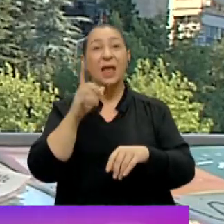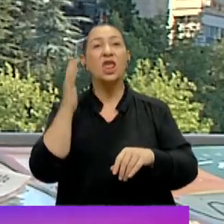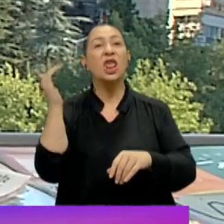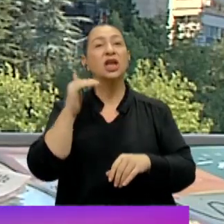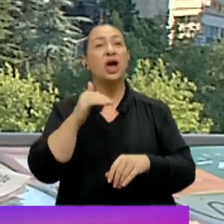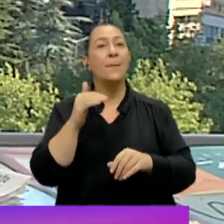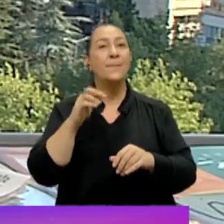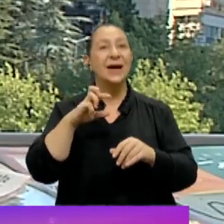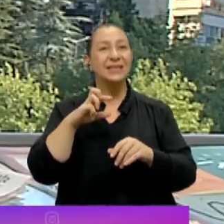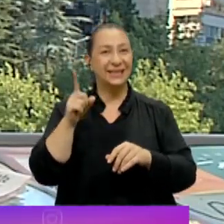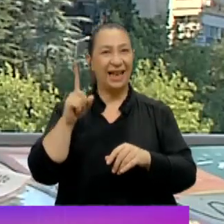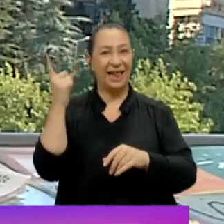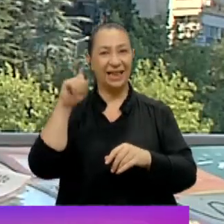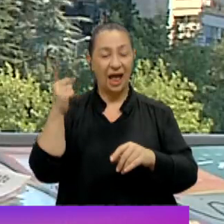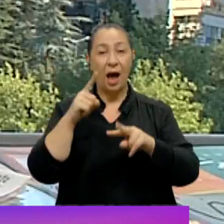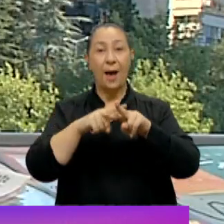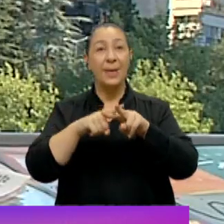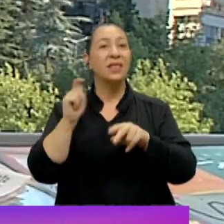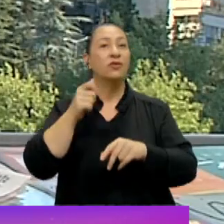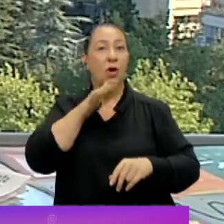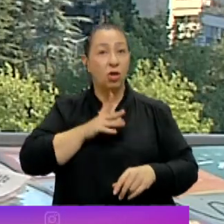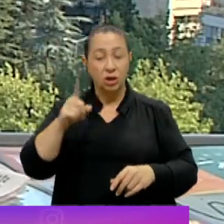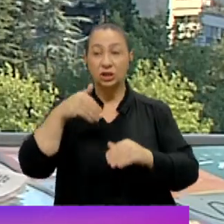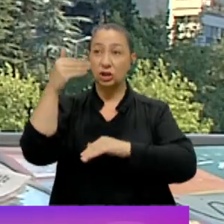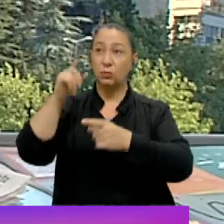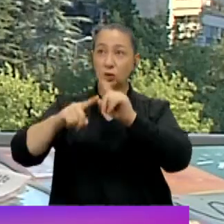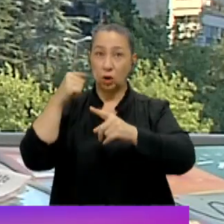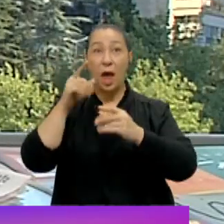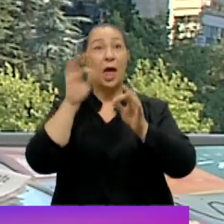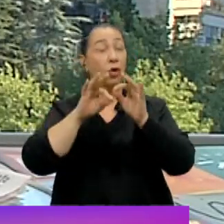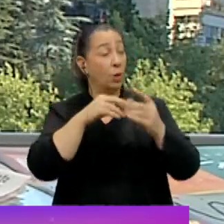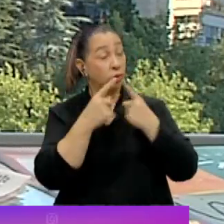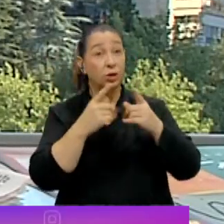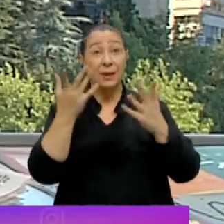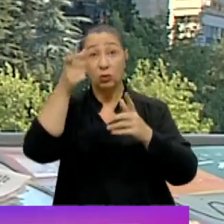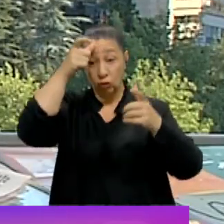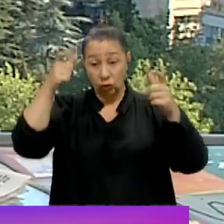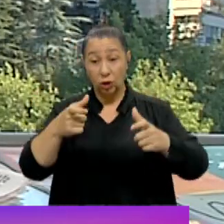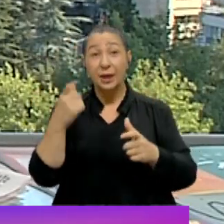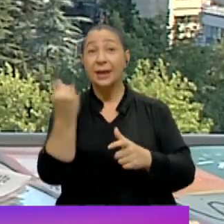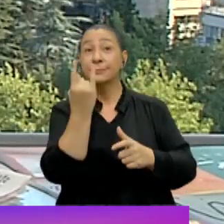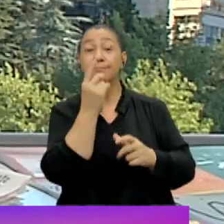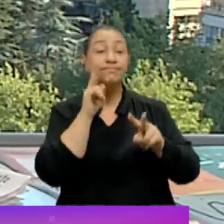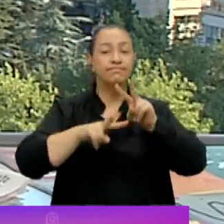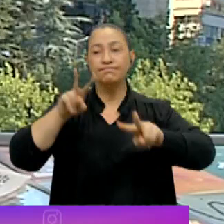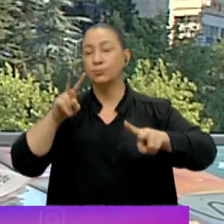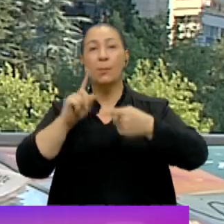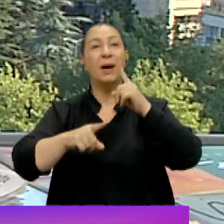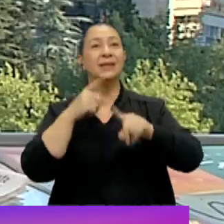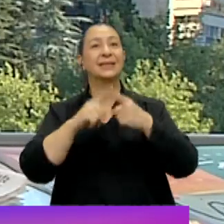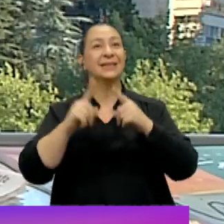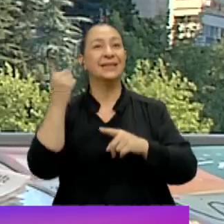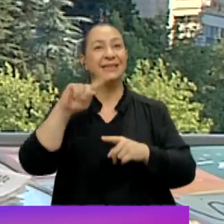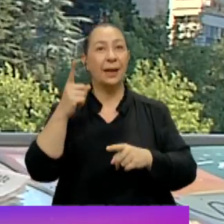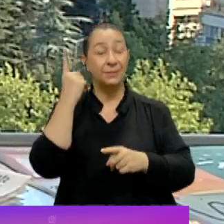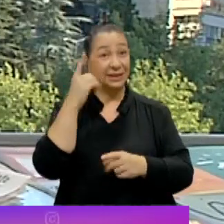lideri Ahmet Davutoğlu, dış politikayı konuşacağız ama ekonomiyi de konuşacağız. Bir yandan da Türkiye turuna devam eden siyasi parti